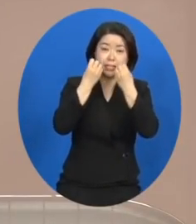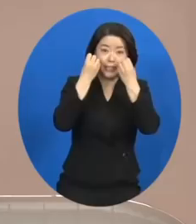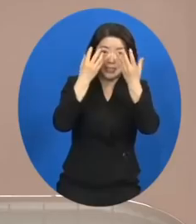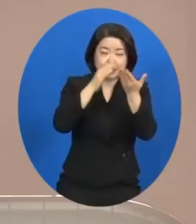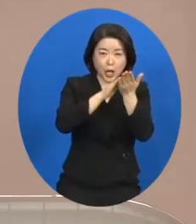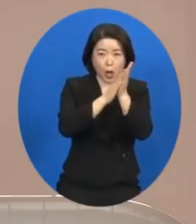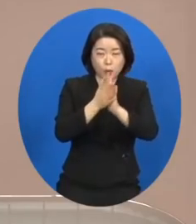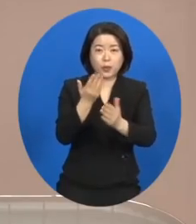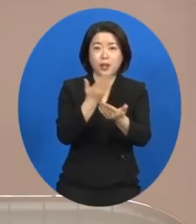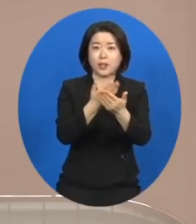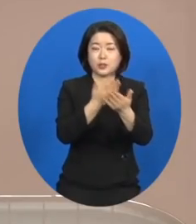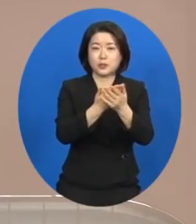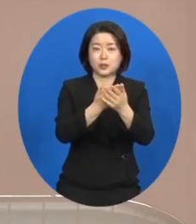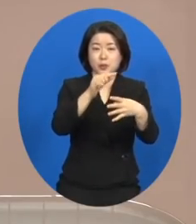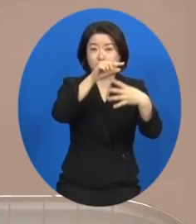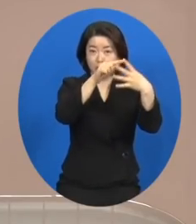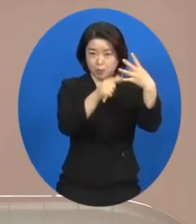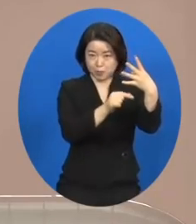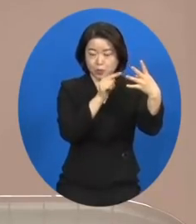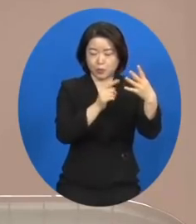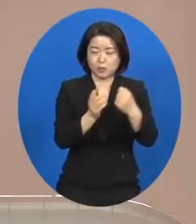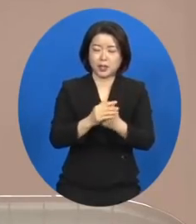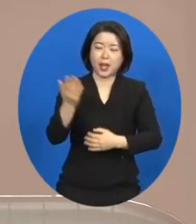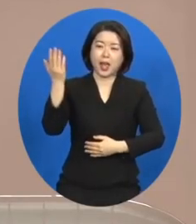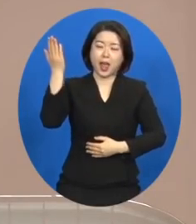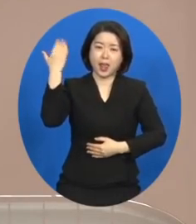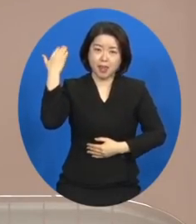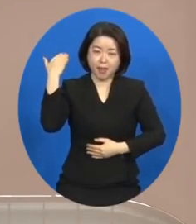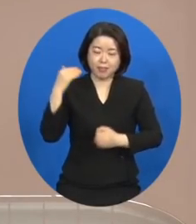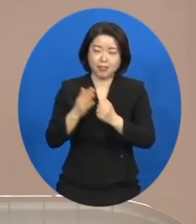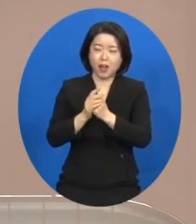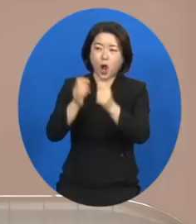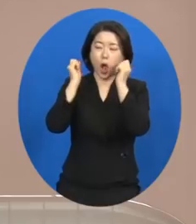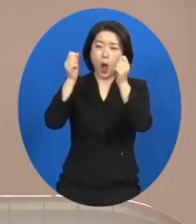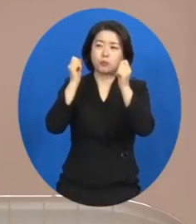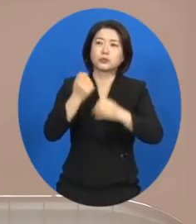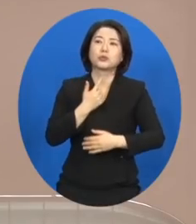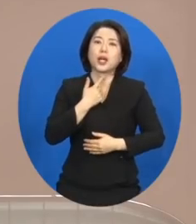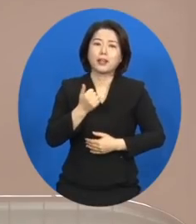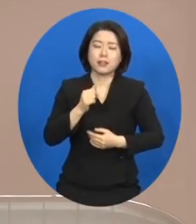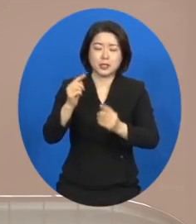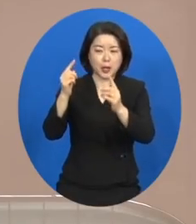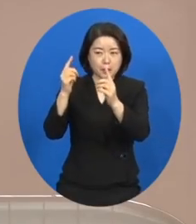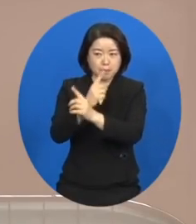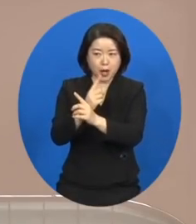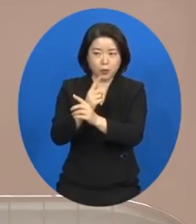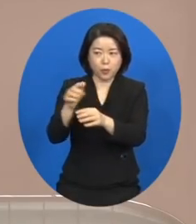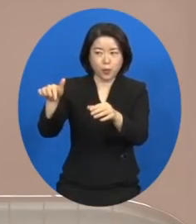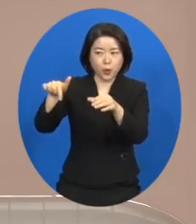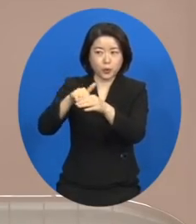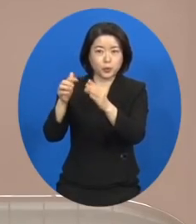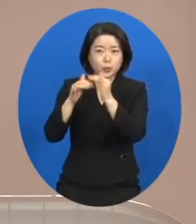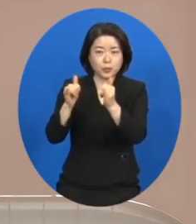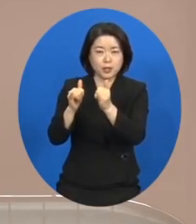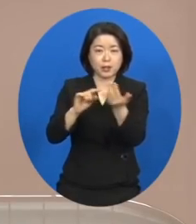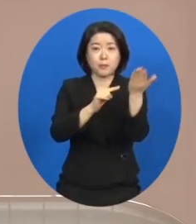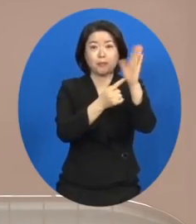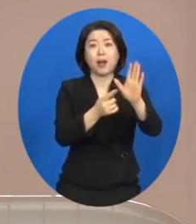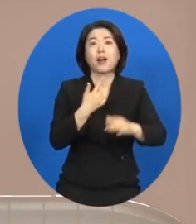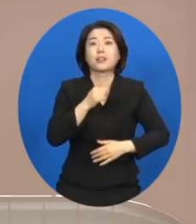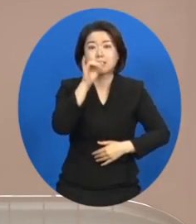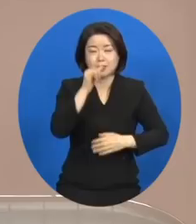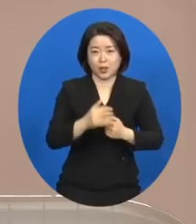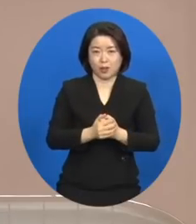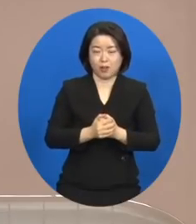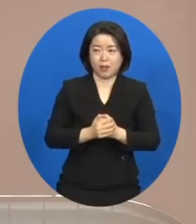프로그램에 전직 무당 출신 기독교인이 나와서 인터뷰를 했습니다. 그분 얘기가 자신의 고객 5명